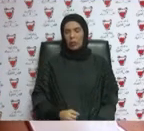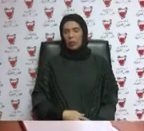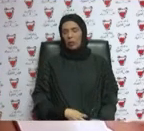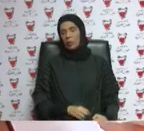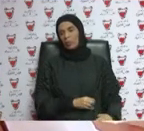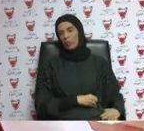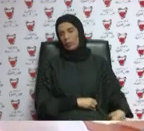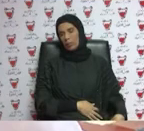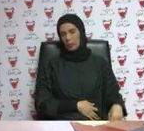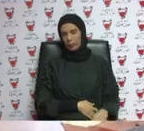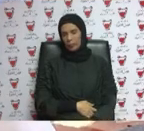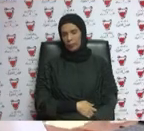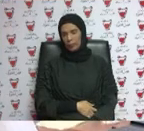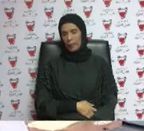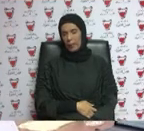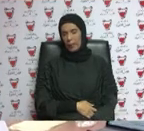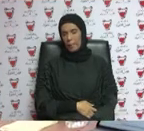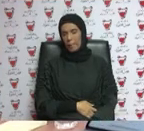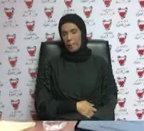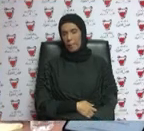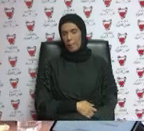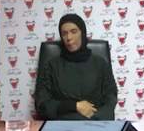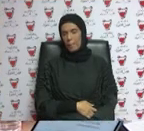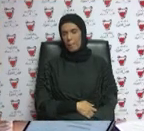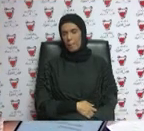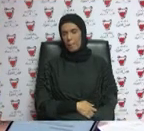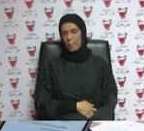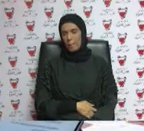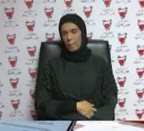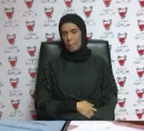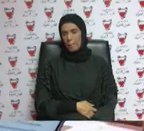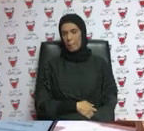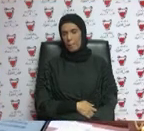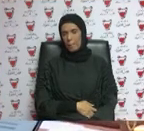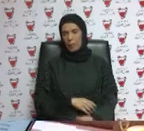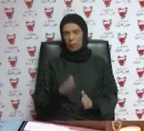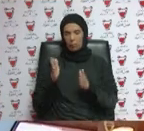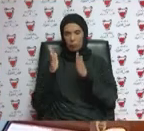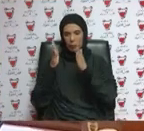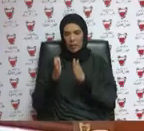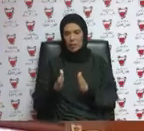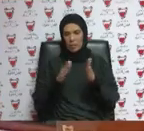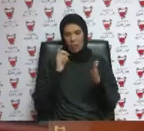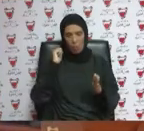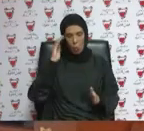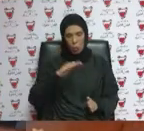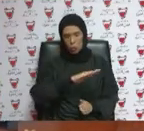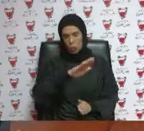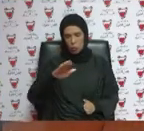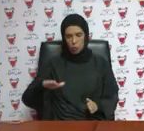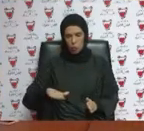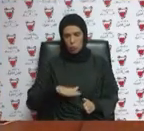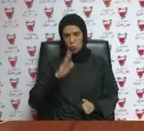إلى تصنيف إيجابي جيد من وكالات التصنيف المالية العليا. وشكرا لكل من ساهم في